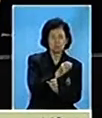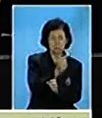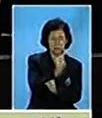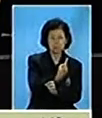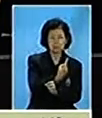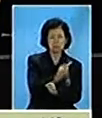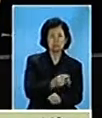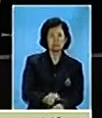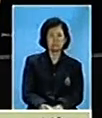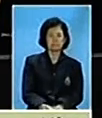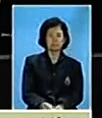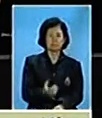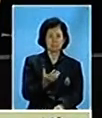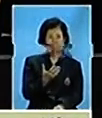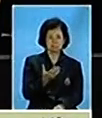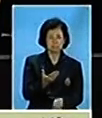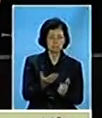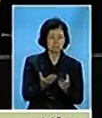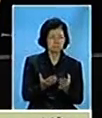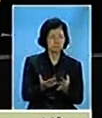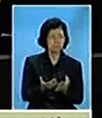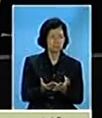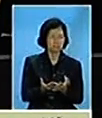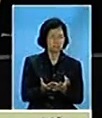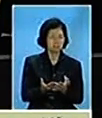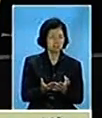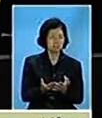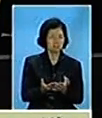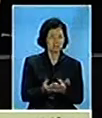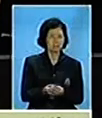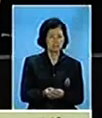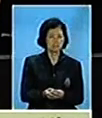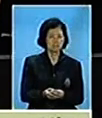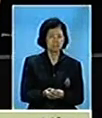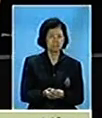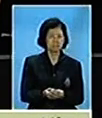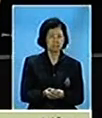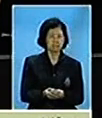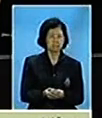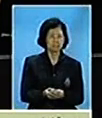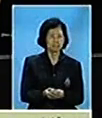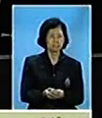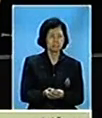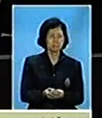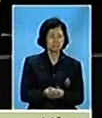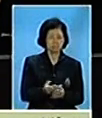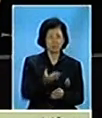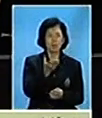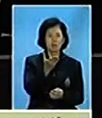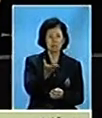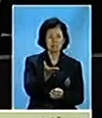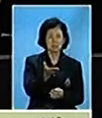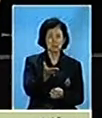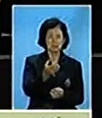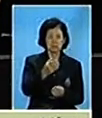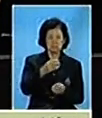เดี๋ยวนะครับ สรุปว่าท่านประธานจะอนุญาตให้ผมต่อใช่ไหมครับ ผมจะเพื่อไม่ให้สับสนนะผมจะให้ท่านกฤษเดี๋ยวถึงวรรค3